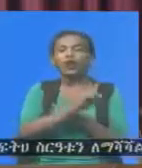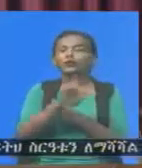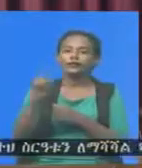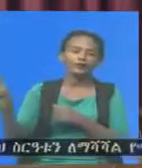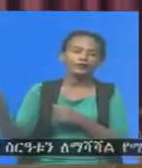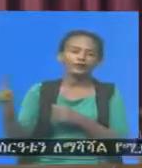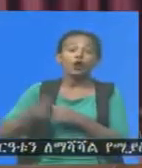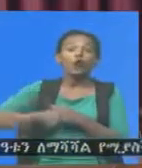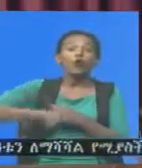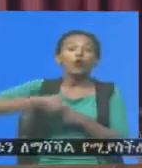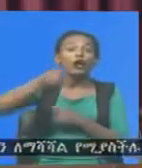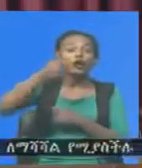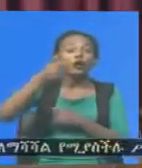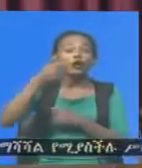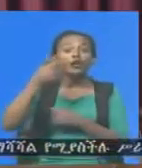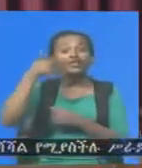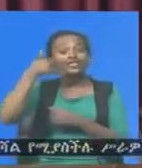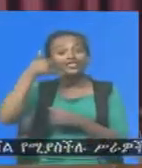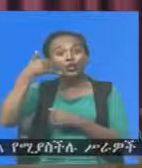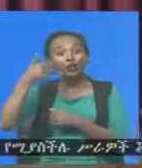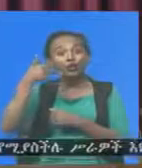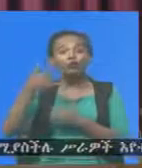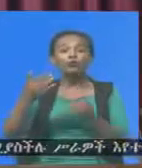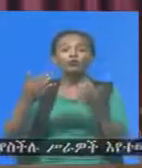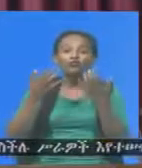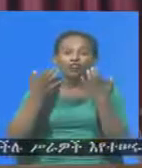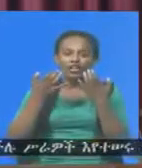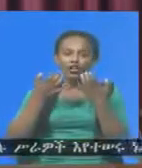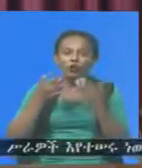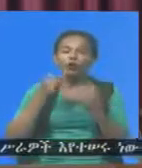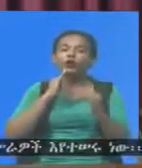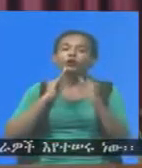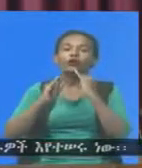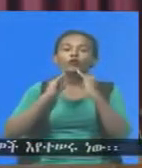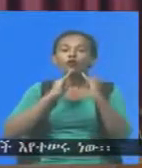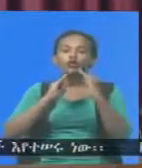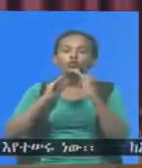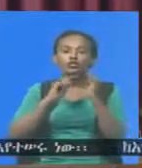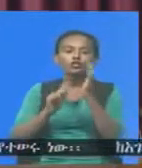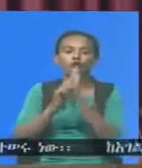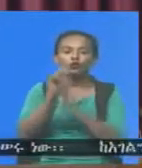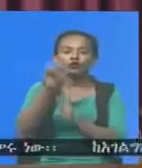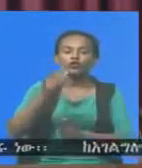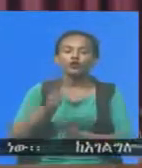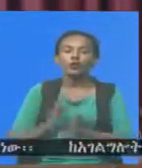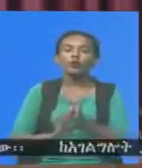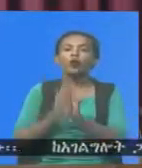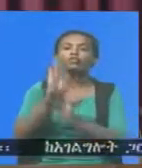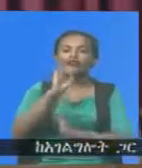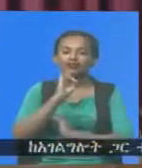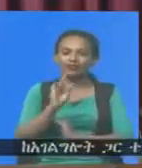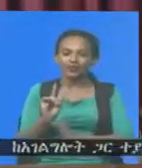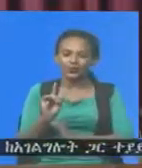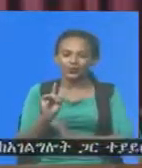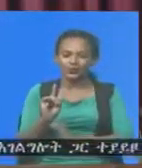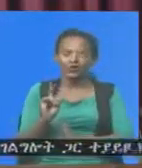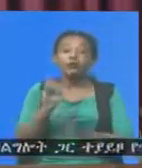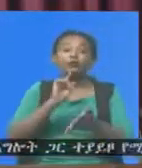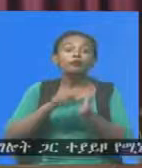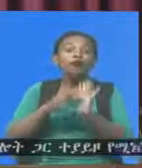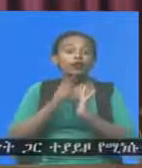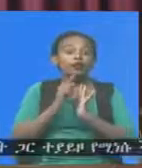ዋናው ከቴሌኮም ኢንዱስትሪ የሚፈለገው ኢንፎርሜሽን ቴክኖሎጂ ማሳደግ ነው። ምን ማለት